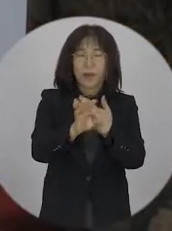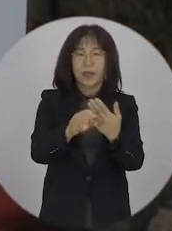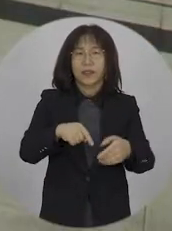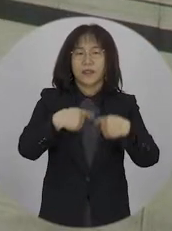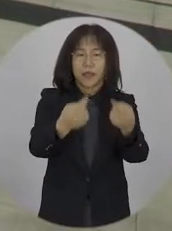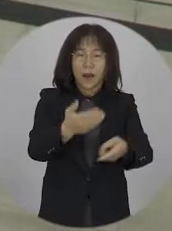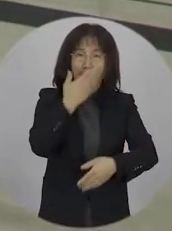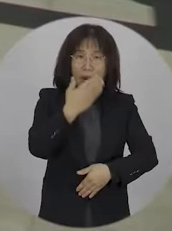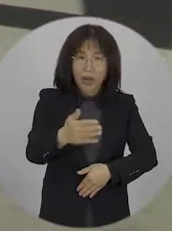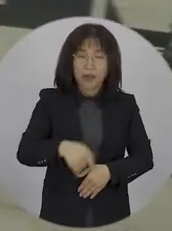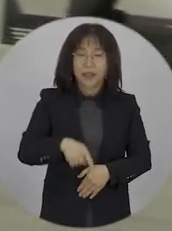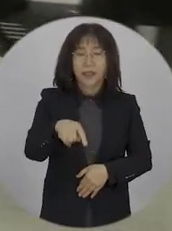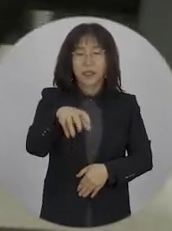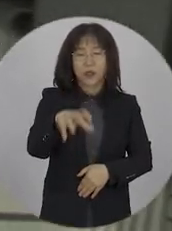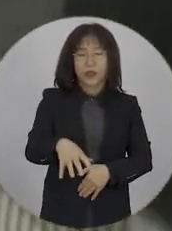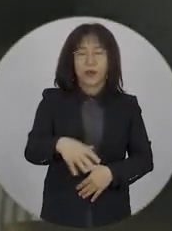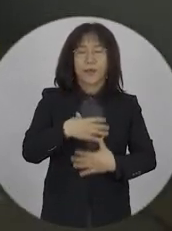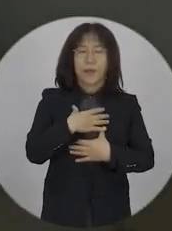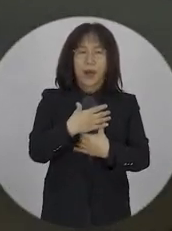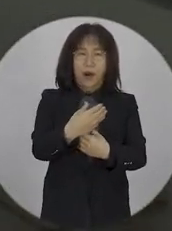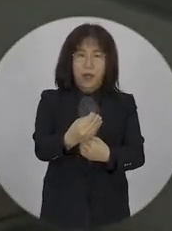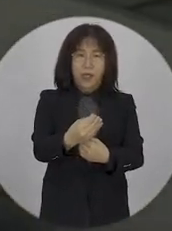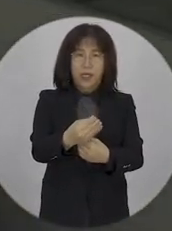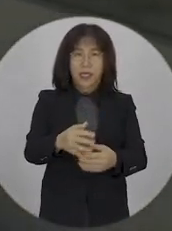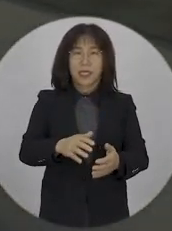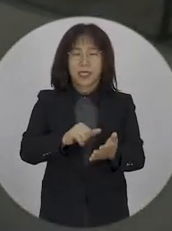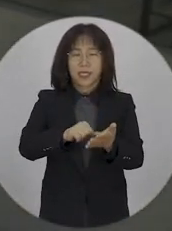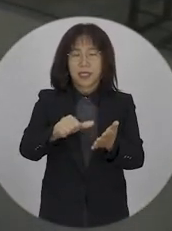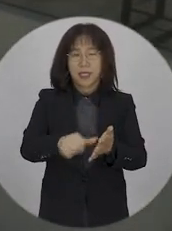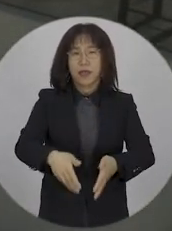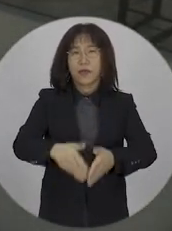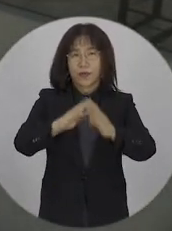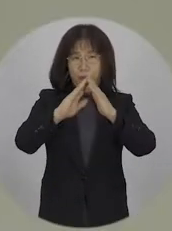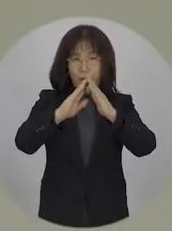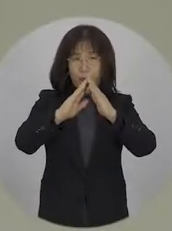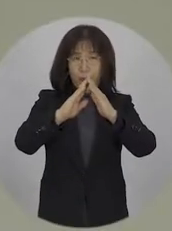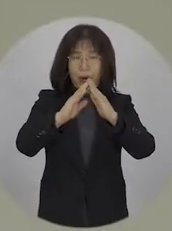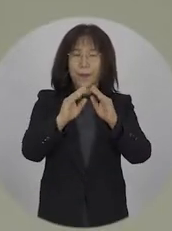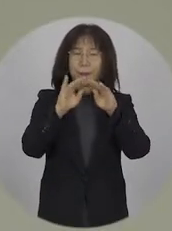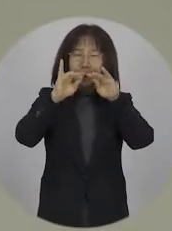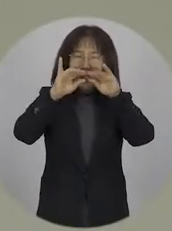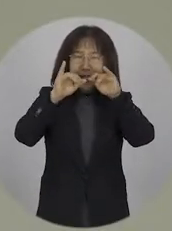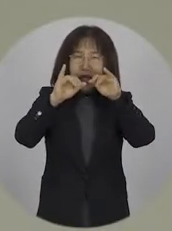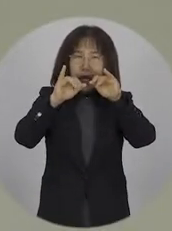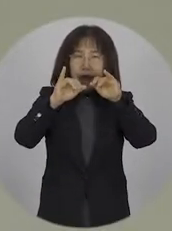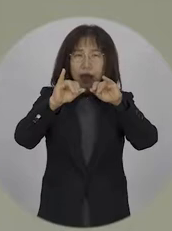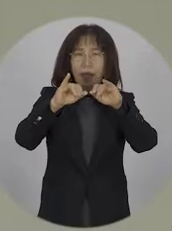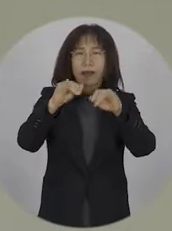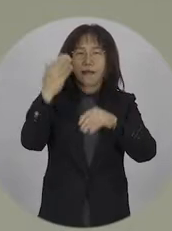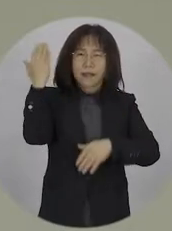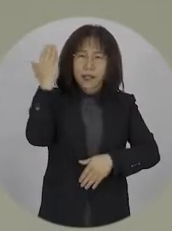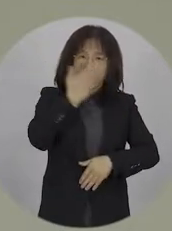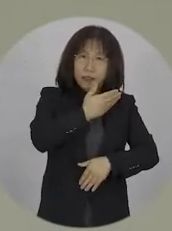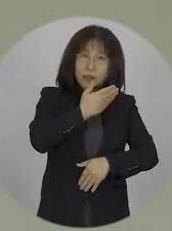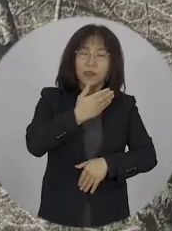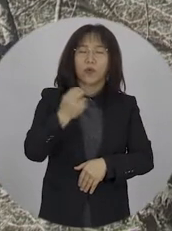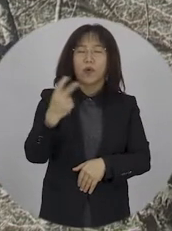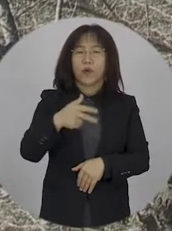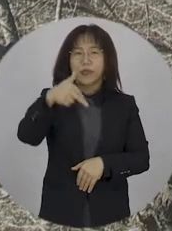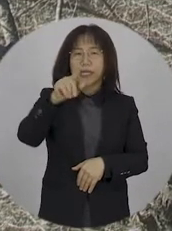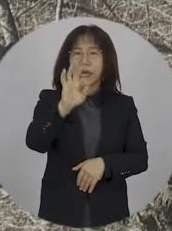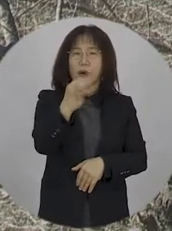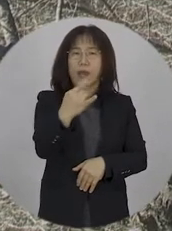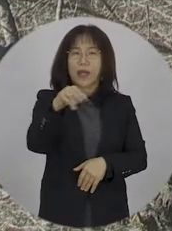공간 곳곳에는 다양한 추 첨단 편의 시설이 구비되어 있습니다 천장에는 미세먼지 정화 장치 와 의료기관